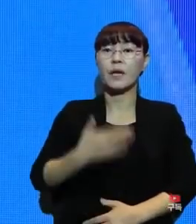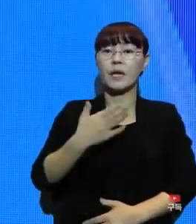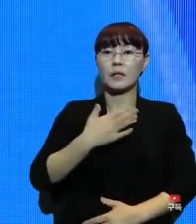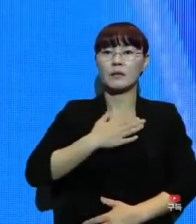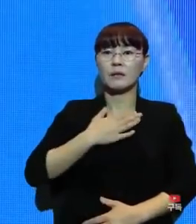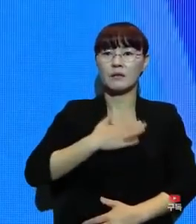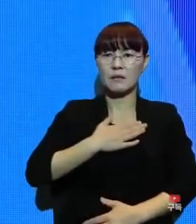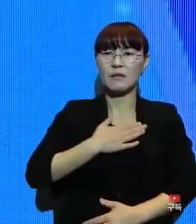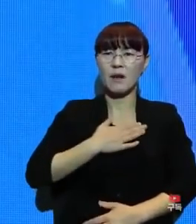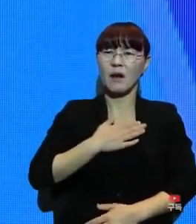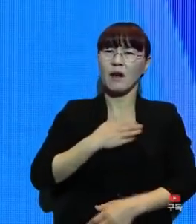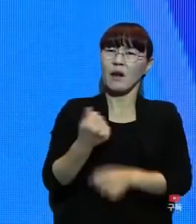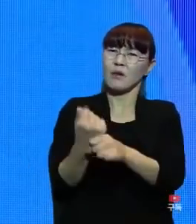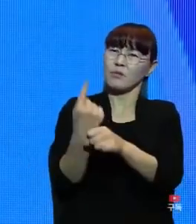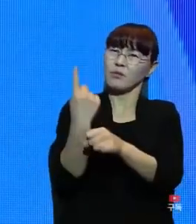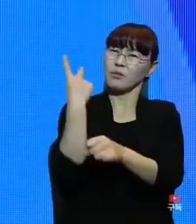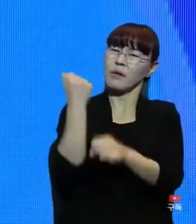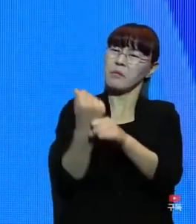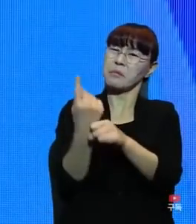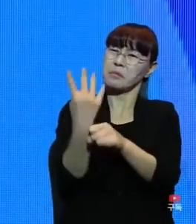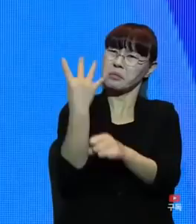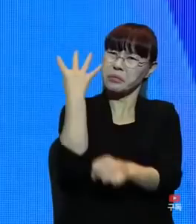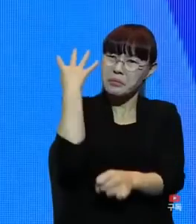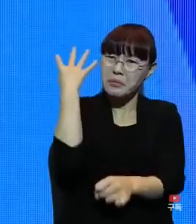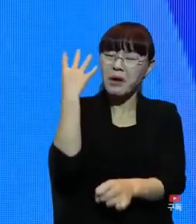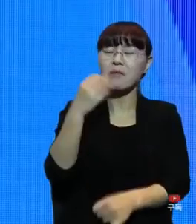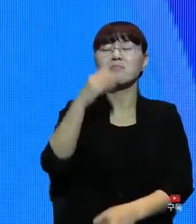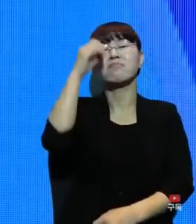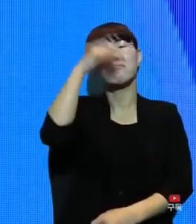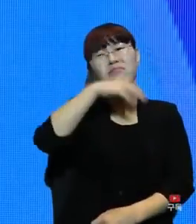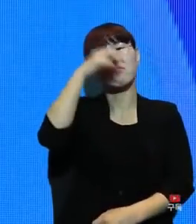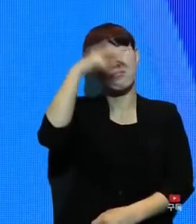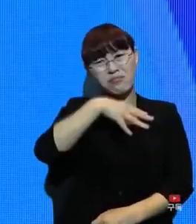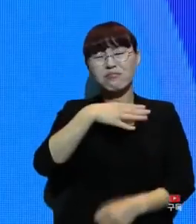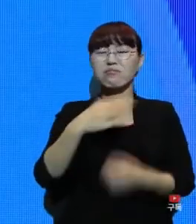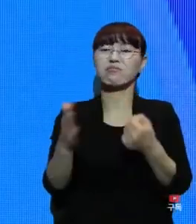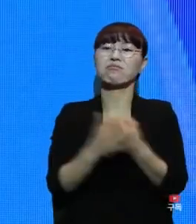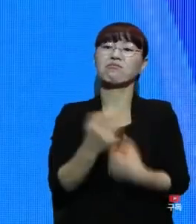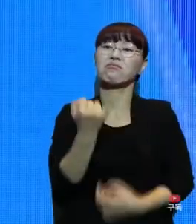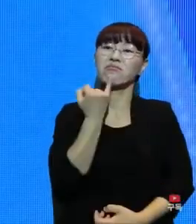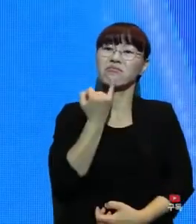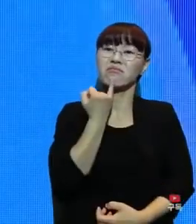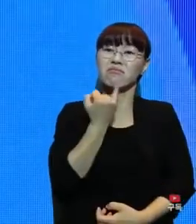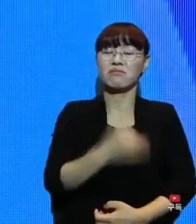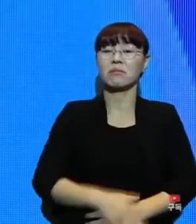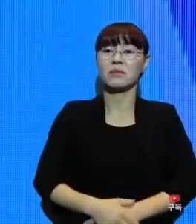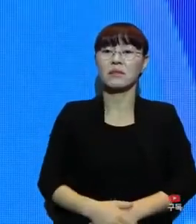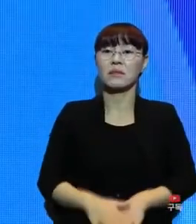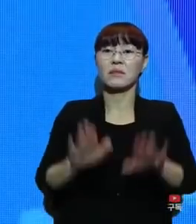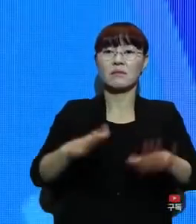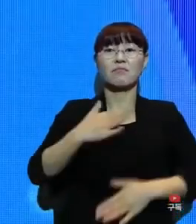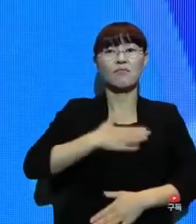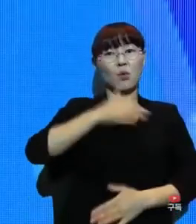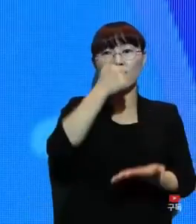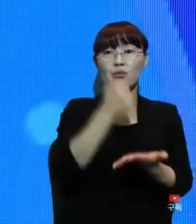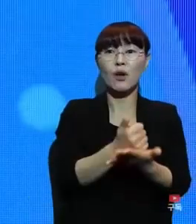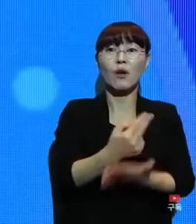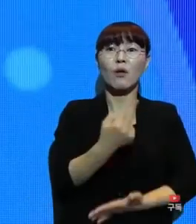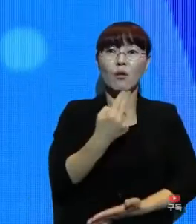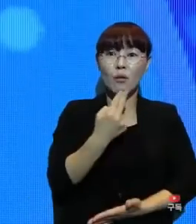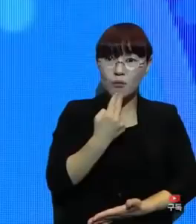제로 서야 이게 수십 년 동안 일상적으로 당의 오던 이라서 전혀 놀랍지 않습니다 있는 죄도 덮고